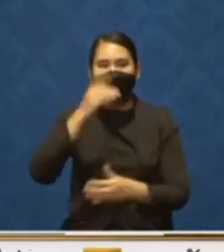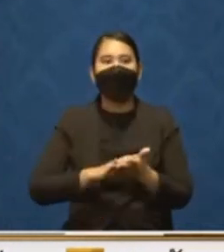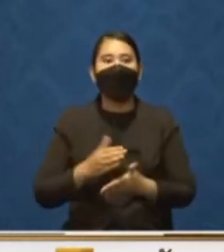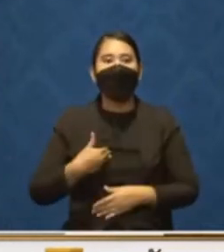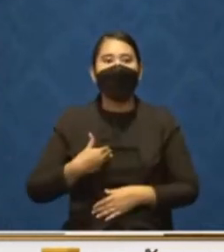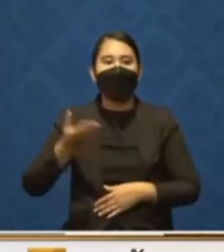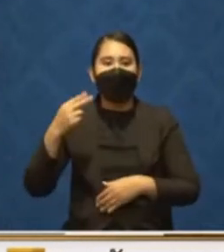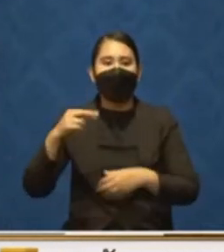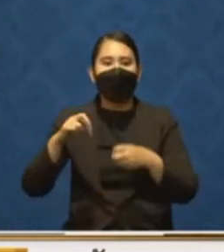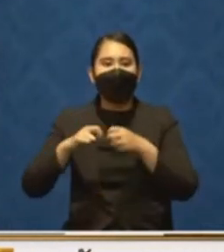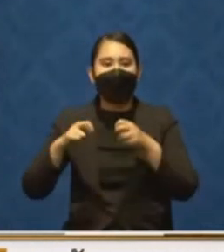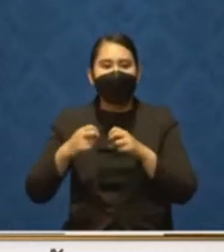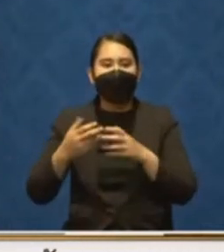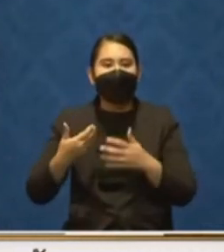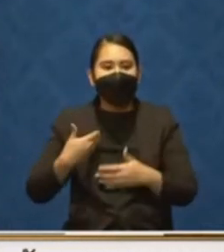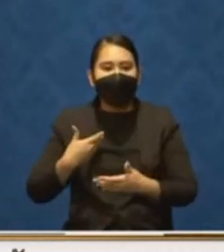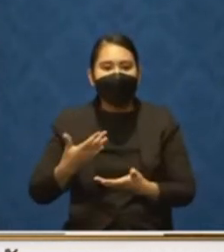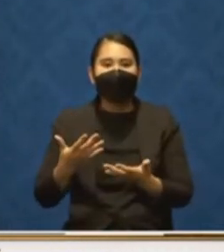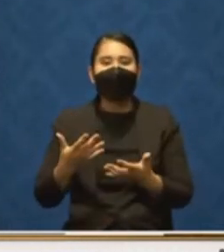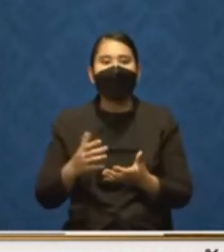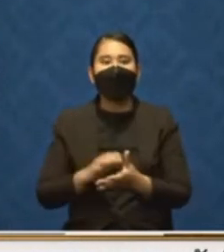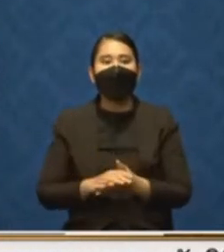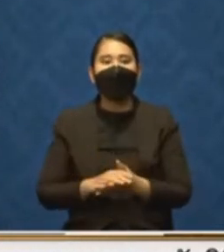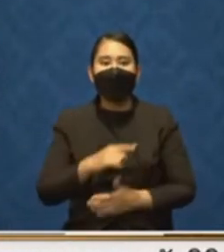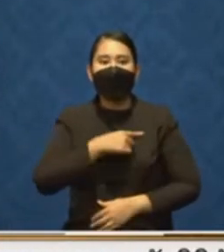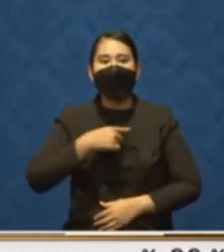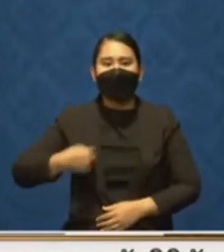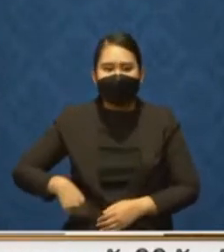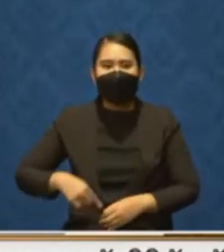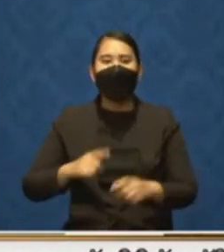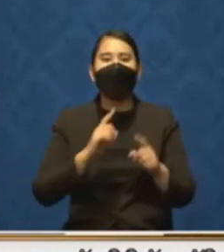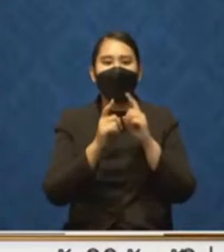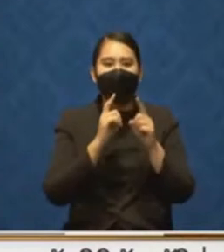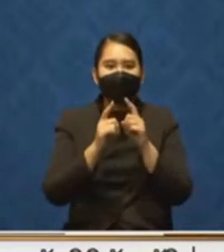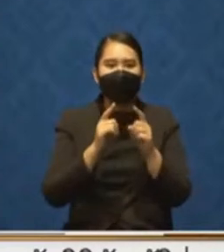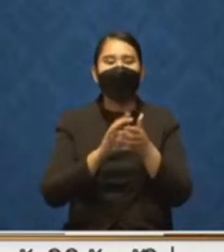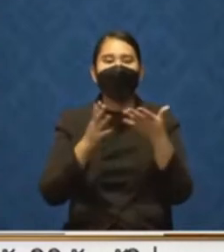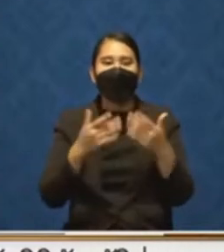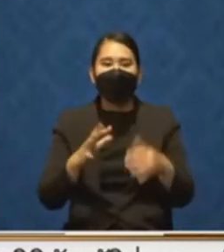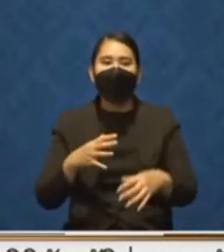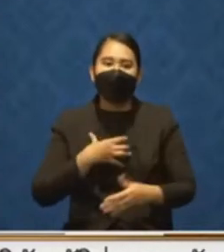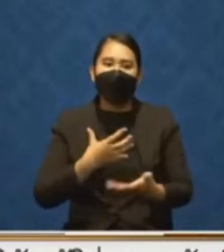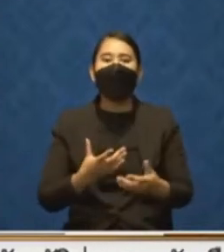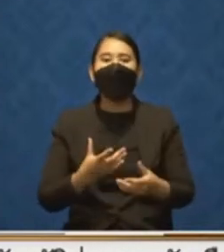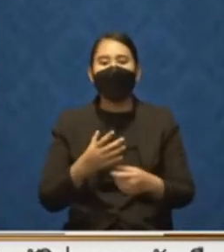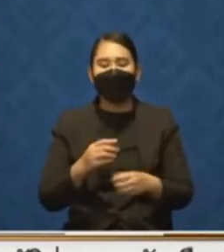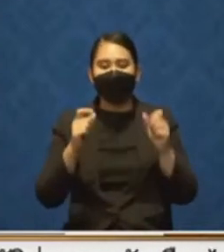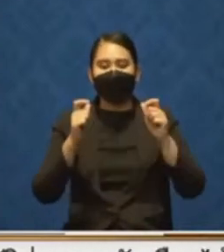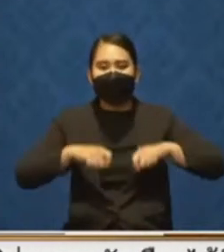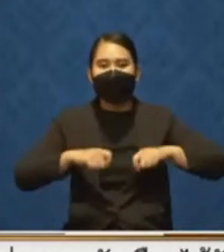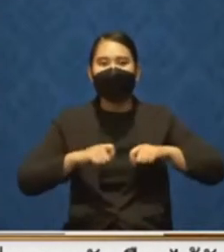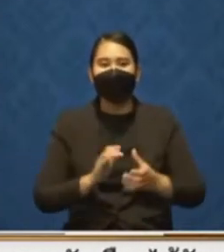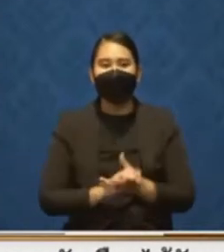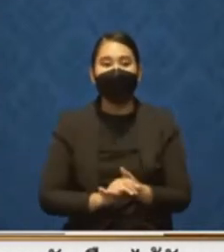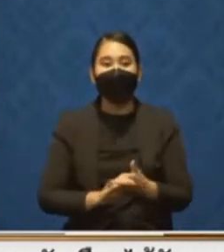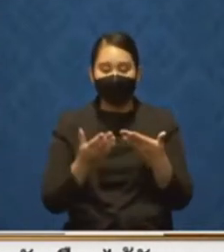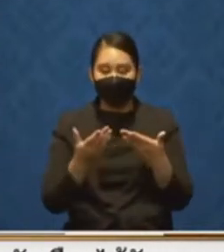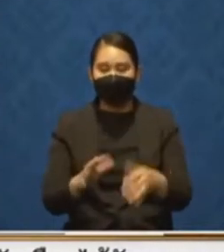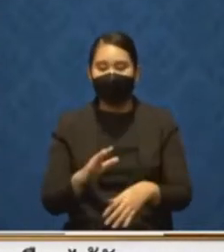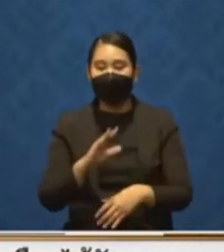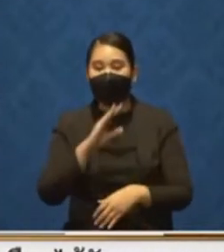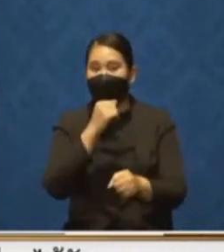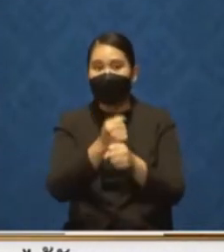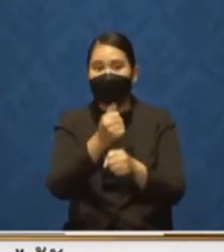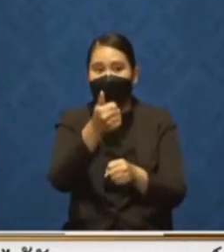ความขัดแย้งกันระหว่างสองประเทศก็จริงเค้าเจอตามมาอย่างนั้นแล้วก็เป็นไปทำต้องการของเราก็เจอกันด่ากันไปอย่างนั้นในเมื่อเขาทำไม่